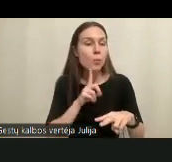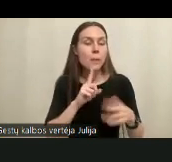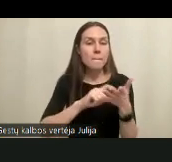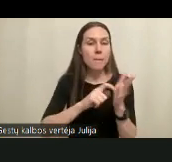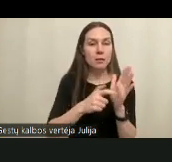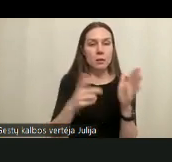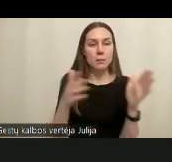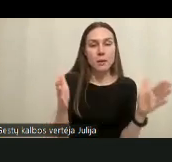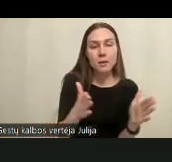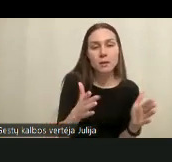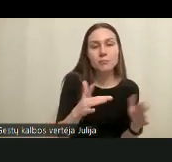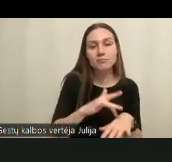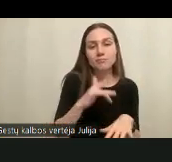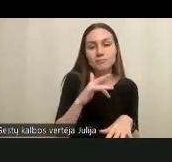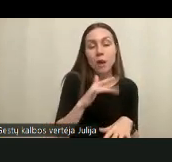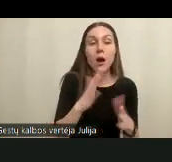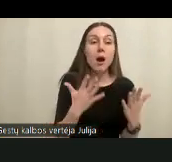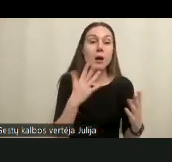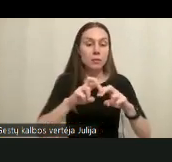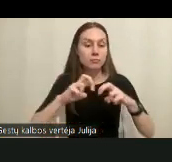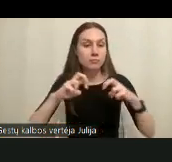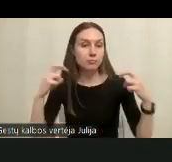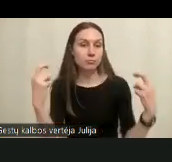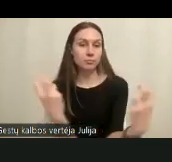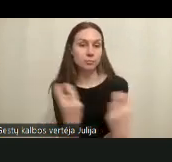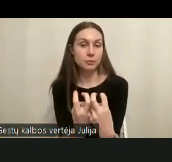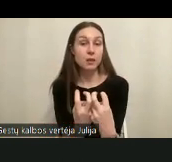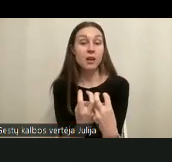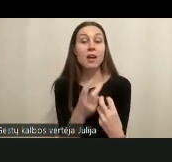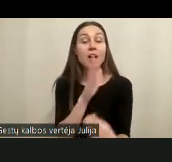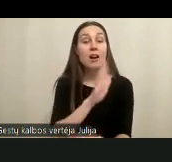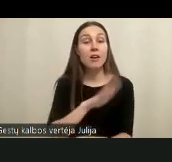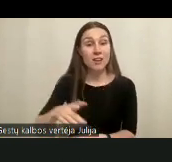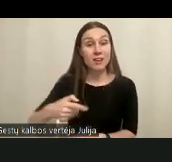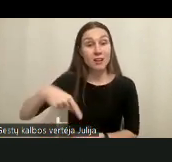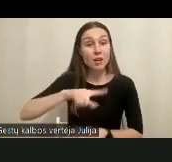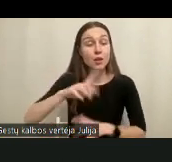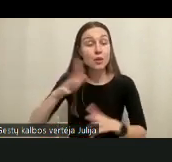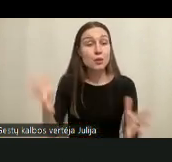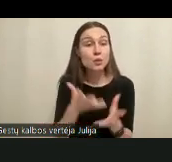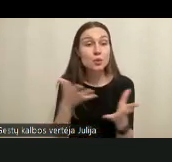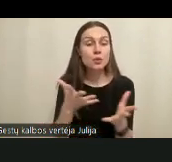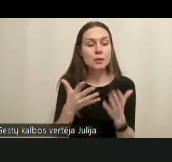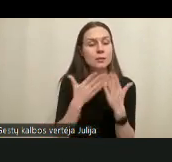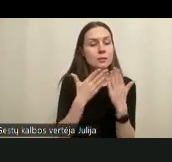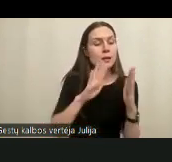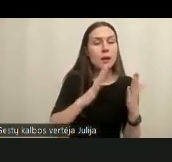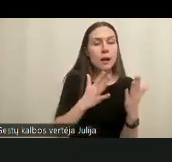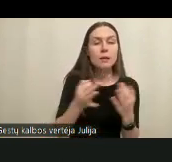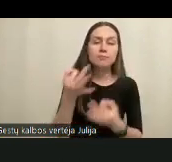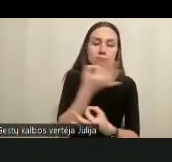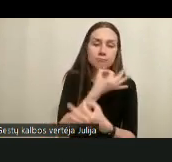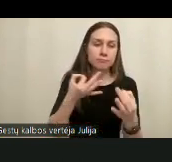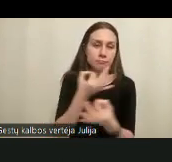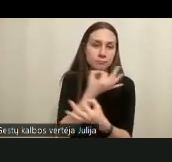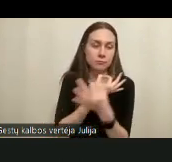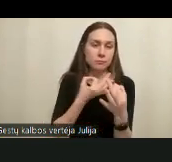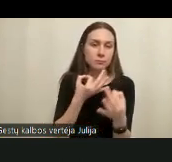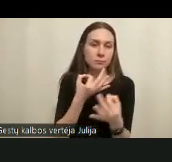patalpose arba ratais, kuomet visi susėdė, tai vaikai yra skatinami aptarti tai, ką jie skaito. Ir tas savo